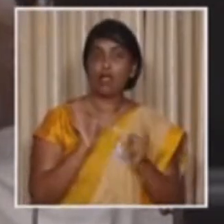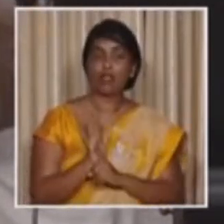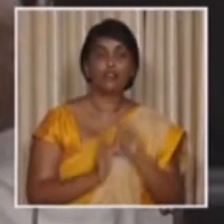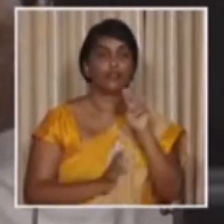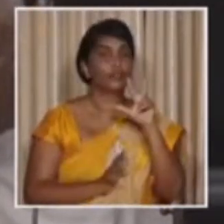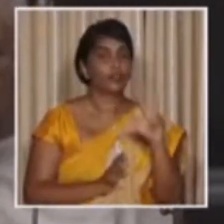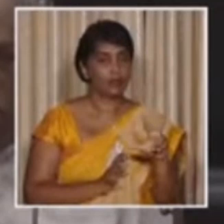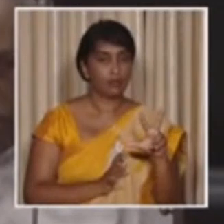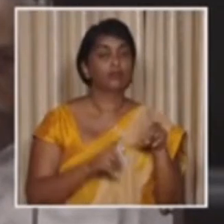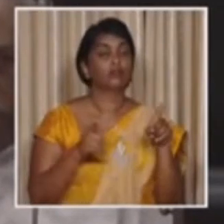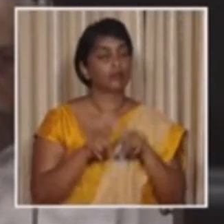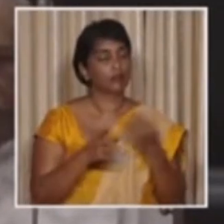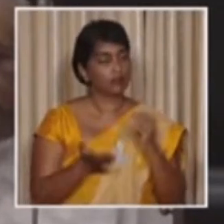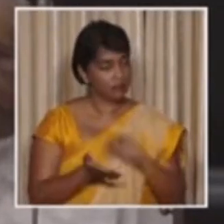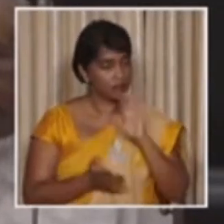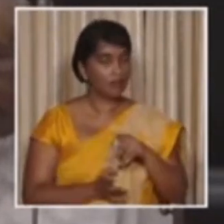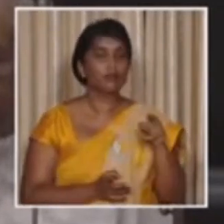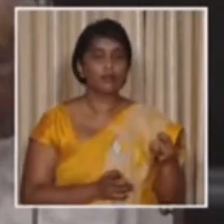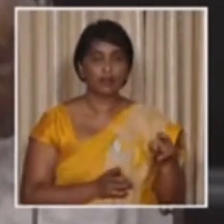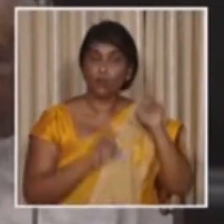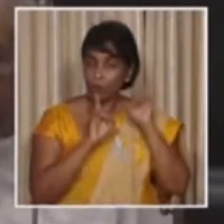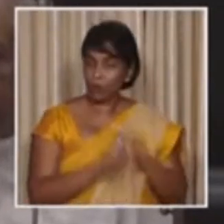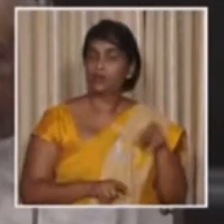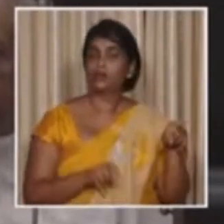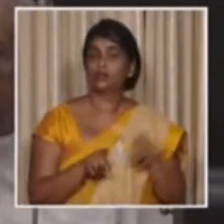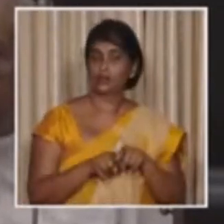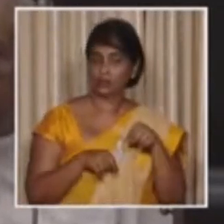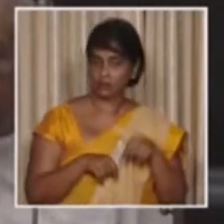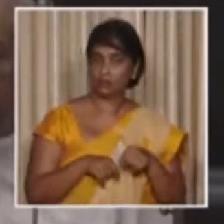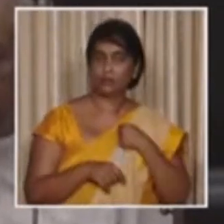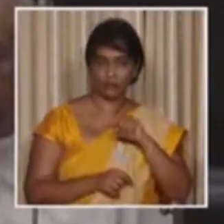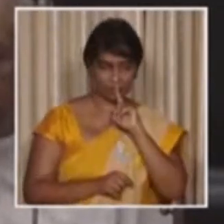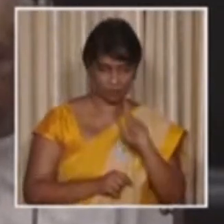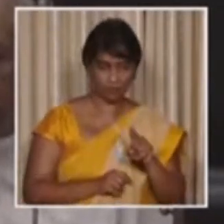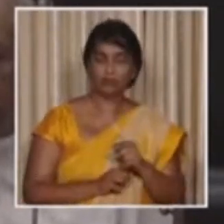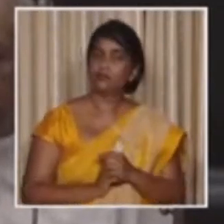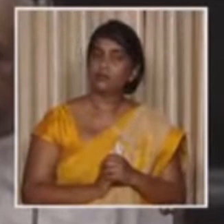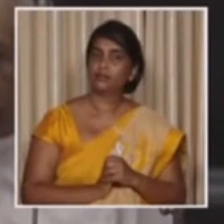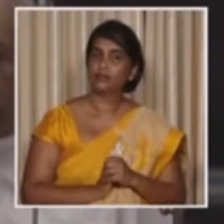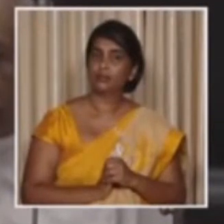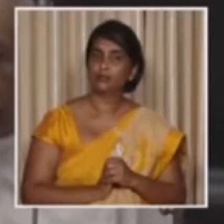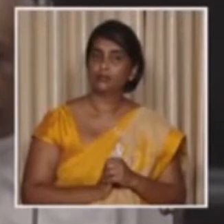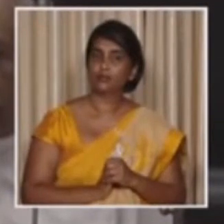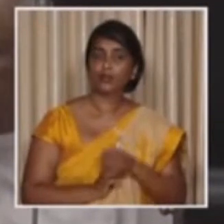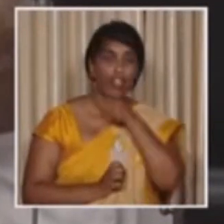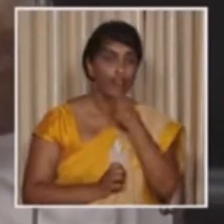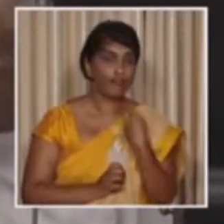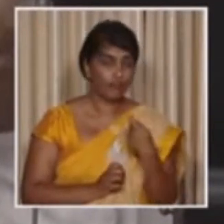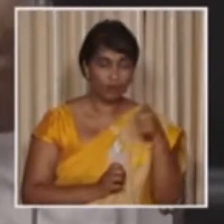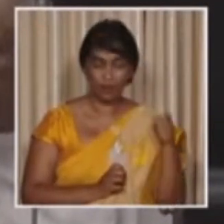තියෙනවා. ඊට අමතරව අපිට තියෙනවා ඒ වගේම තියෙනවා මෙතන මම එකක් කියන්නම් මේ විශ්‍රාම ගිය